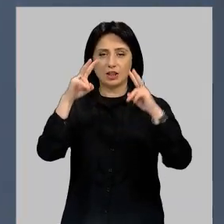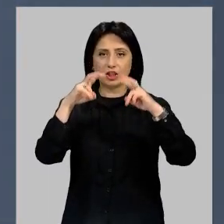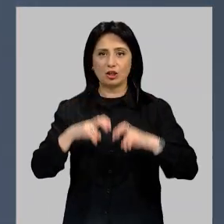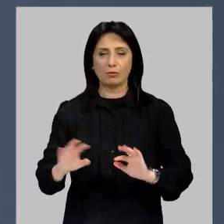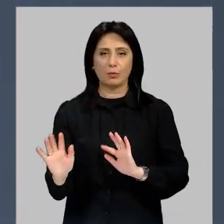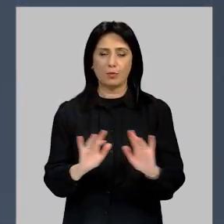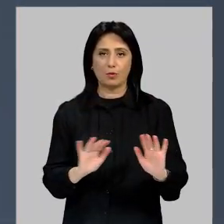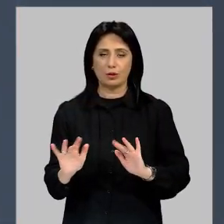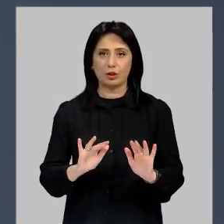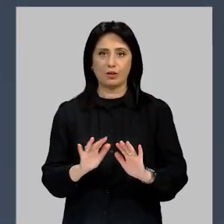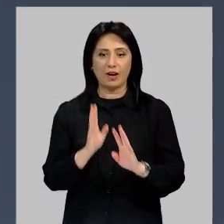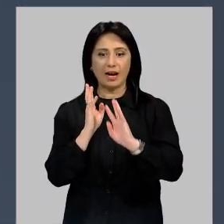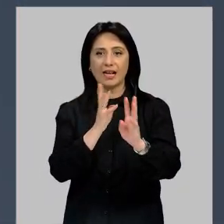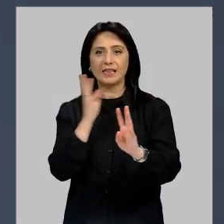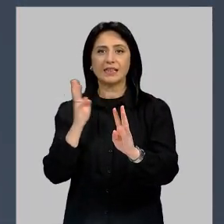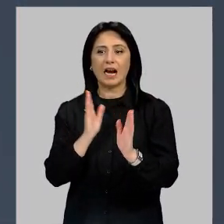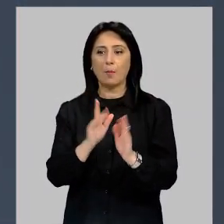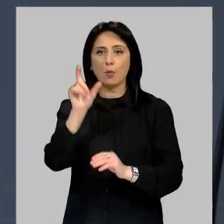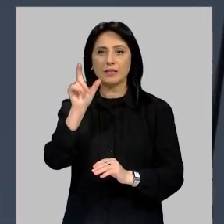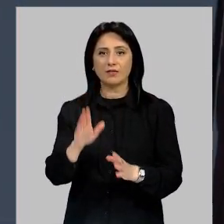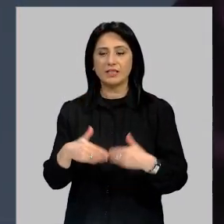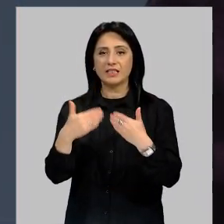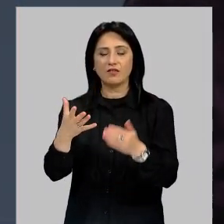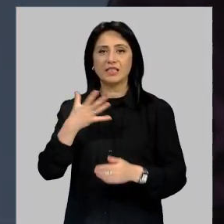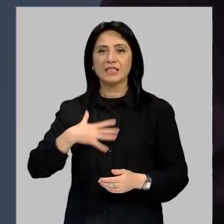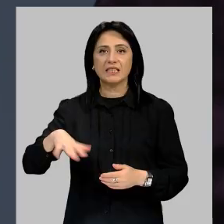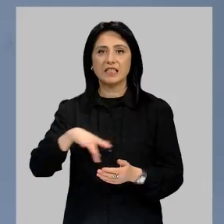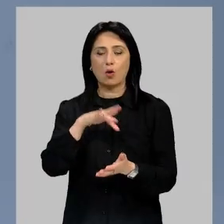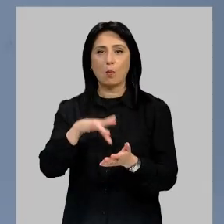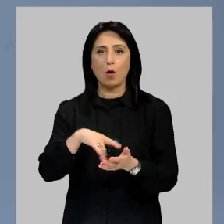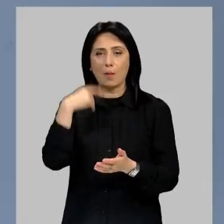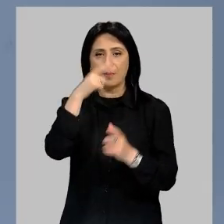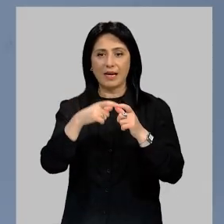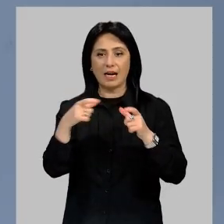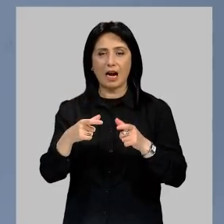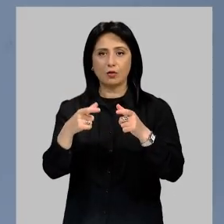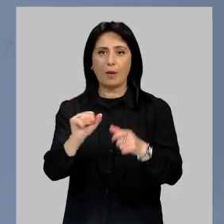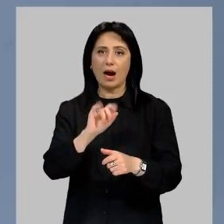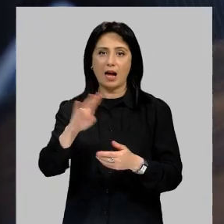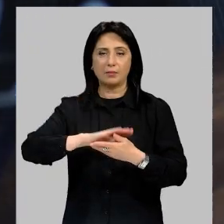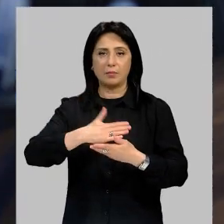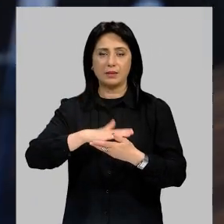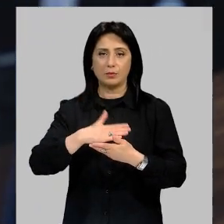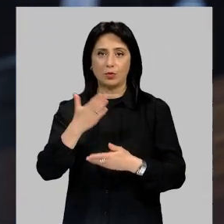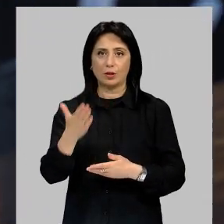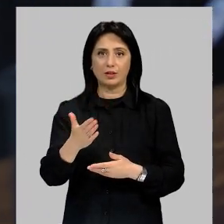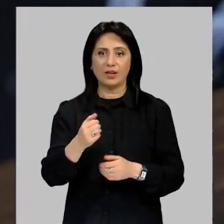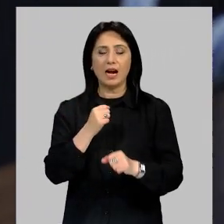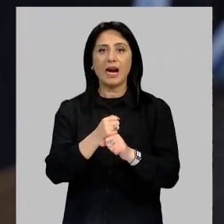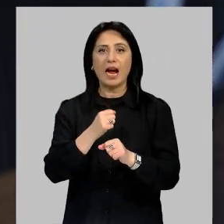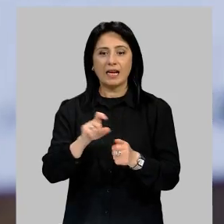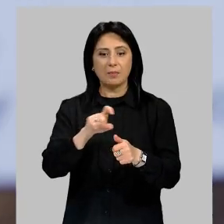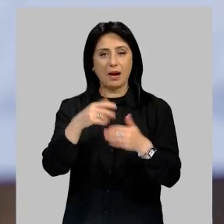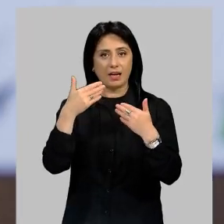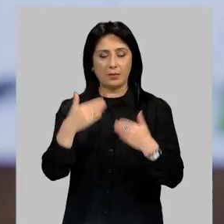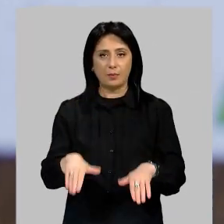ნაკადის მომწეს რიგებელს წარუდგინეთ საქართველოს მოქალაქის პირადობის მოწმობა ან პასპორტი. გაიკეთეთ მარკირება. Am observat